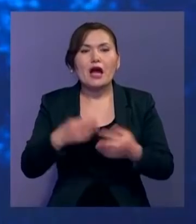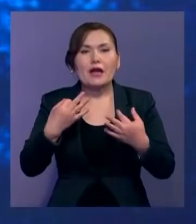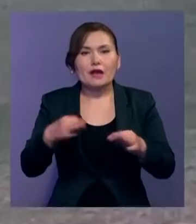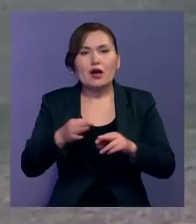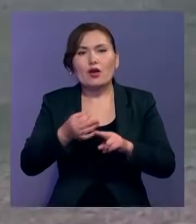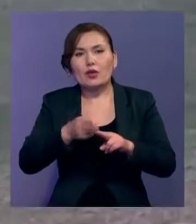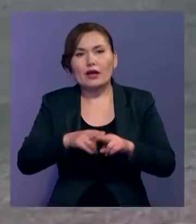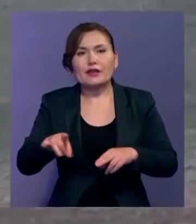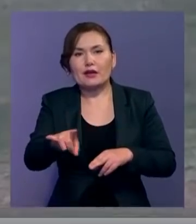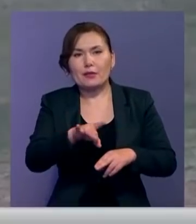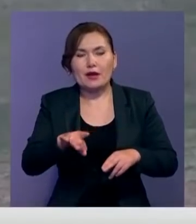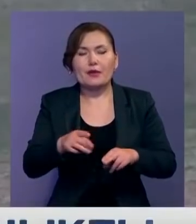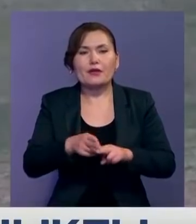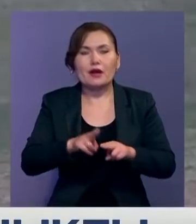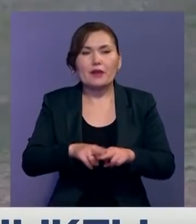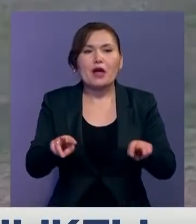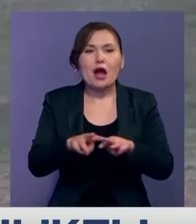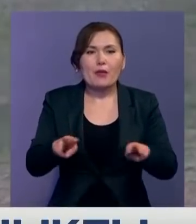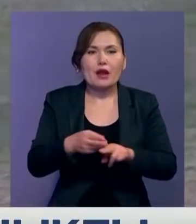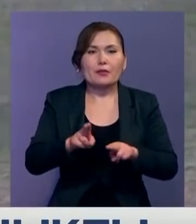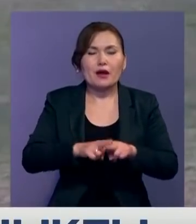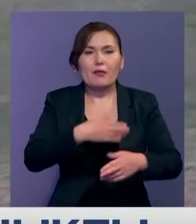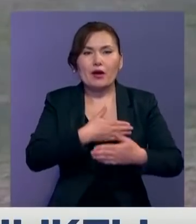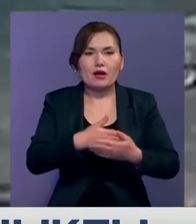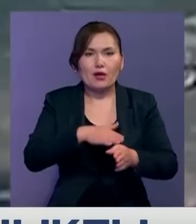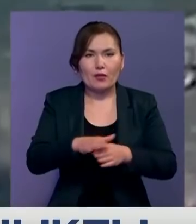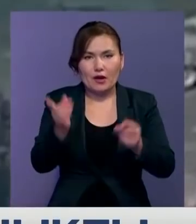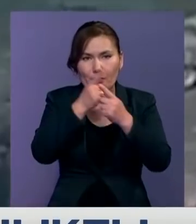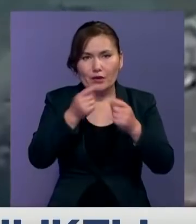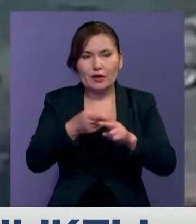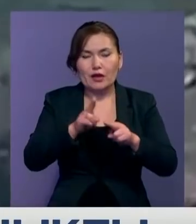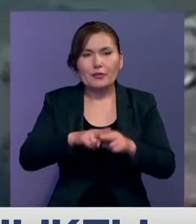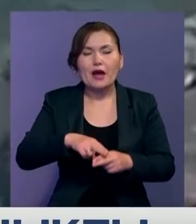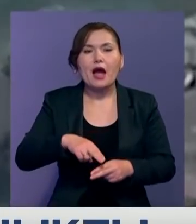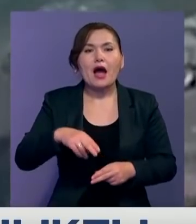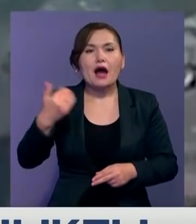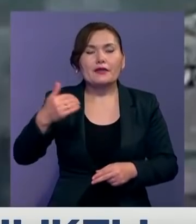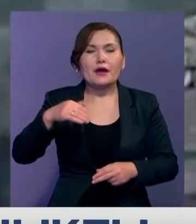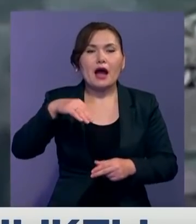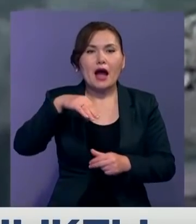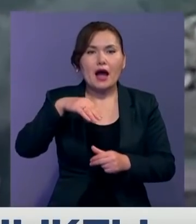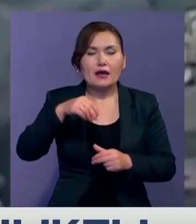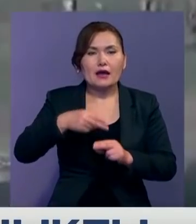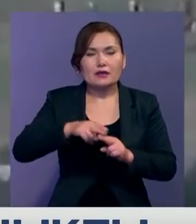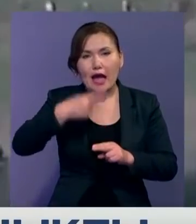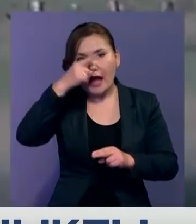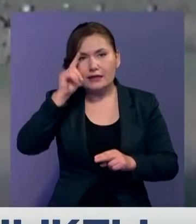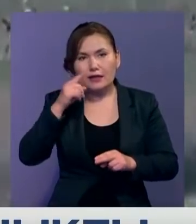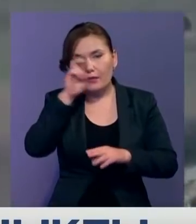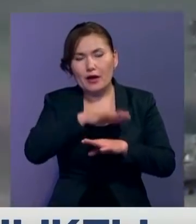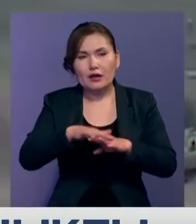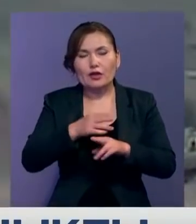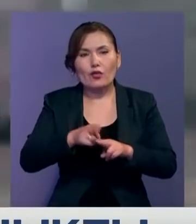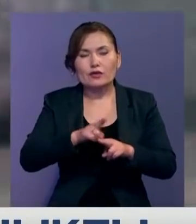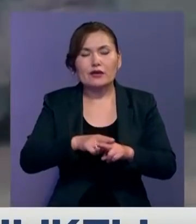Таулы Қарабақ Республикасының билігі де жалпы ұлттық мобилизация жариялады. Айтуынша, Әзербайжанның қарулы күштері өз аумағындағы елді мекендерді